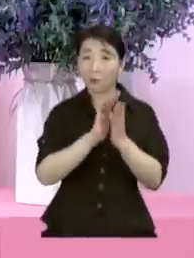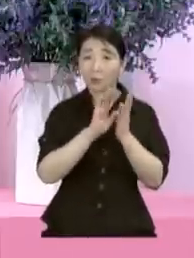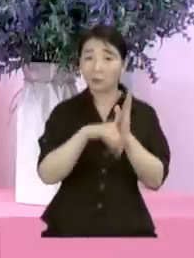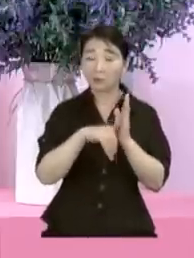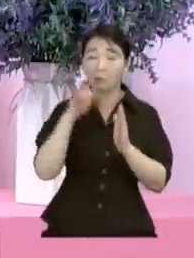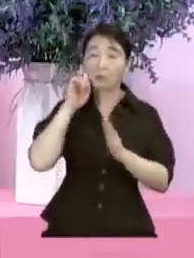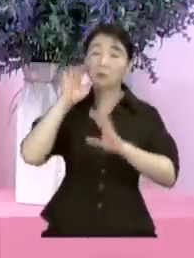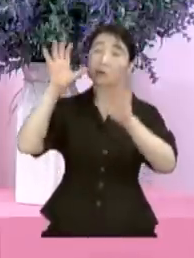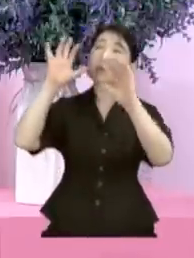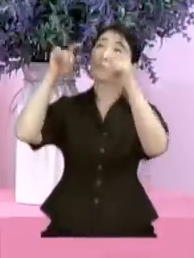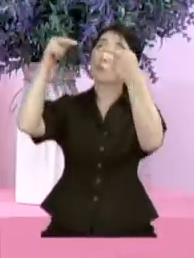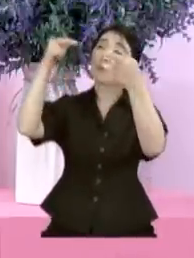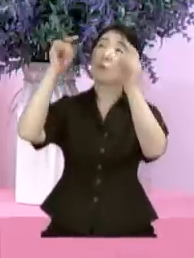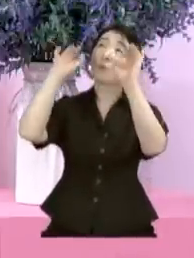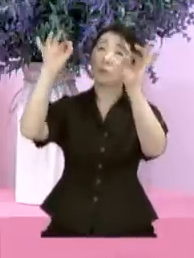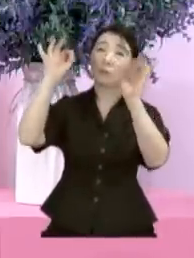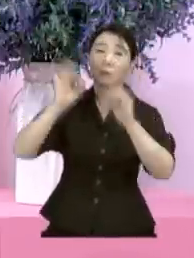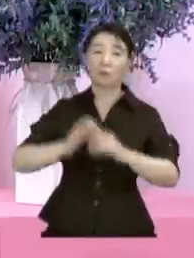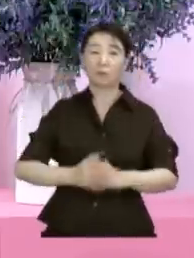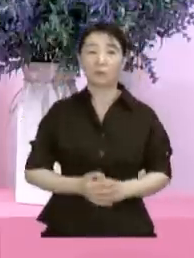기도하는데 통곡이 나오는 거예요.